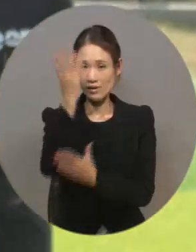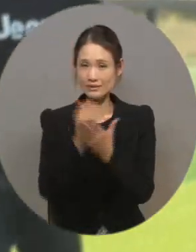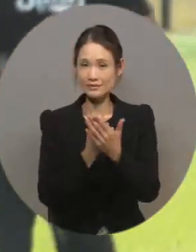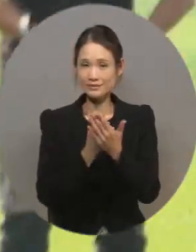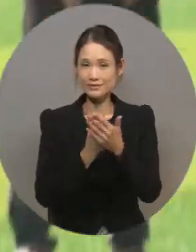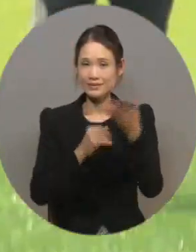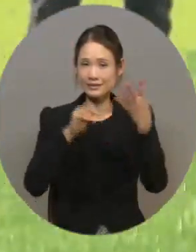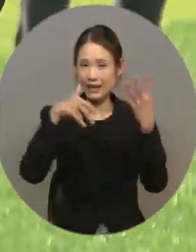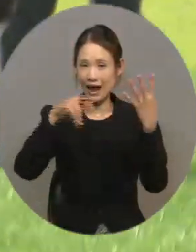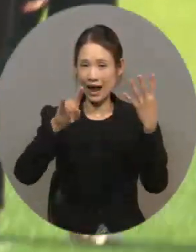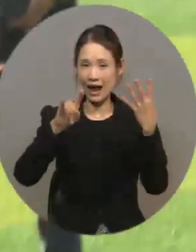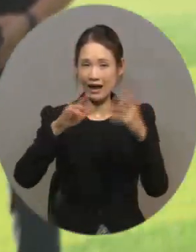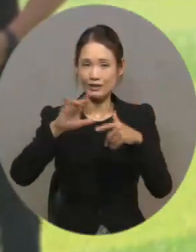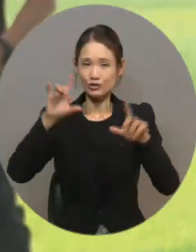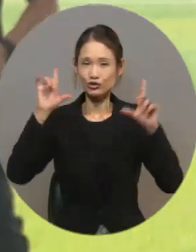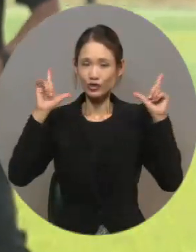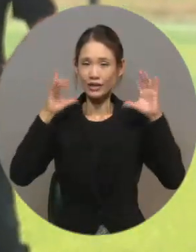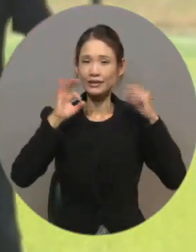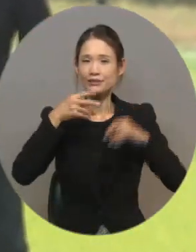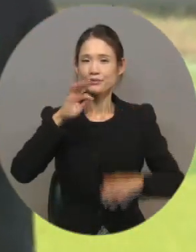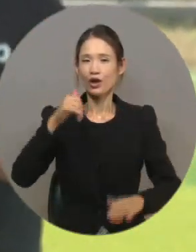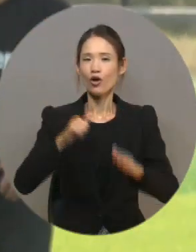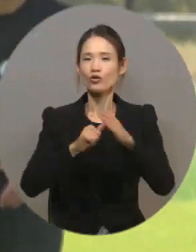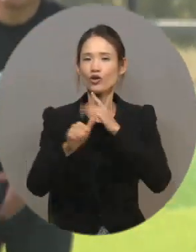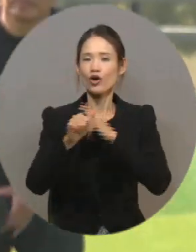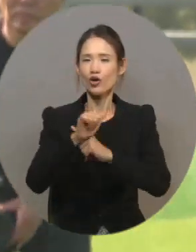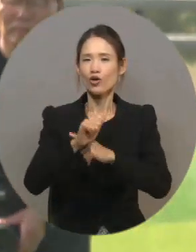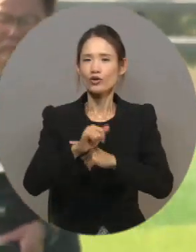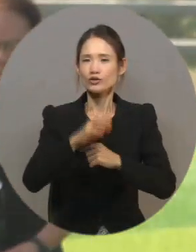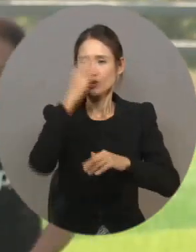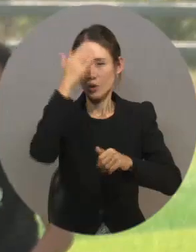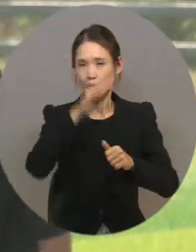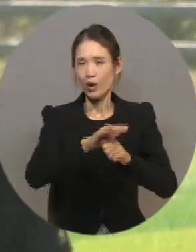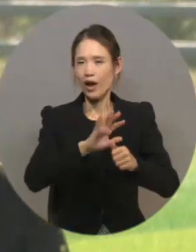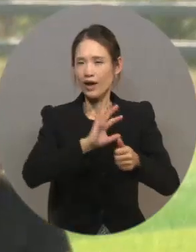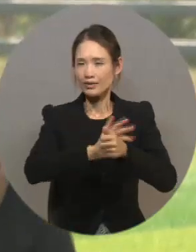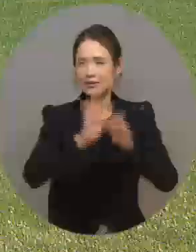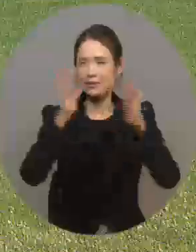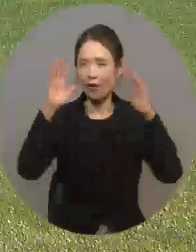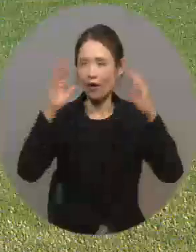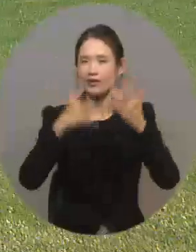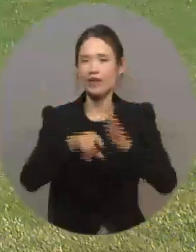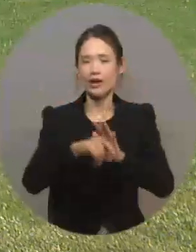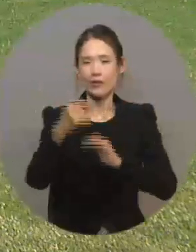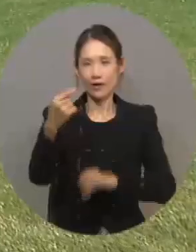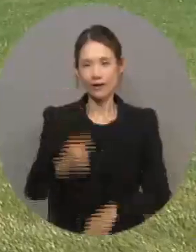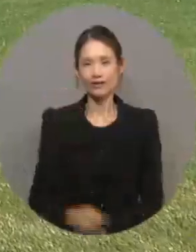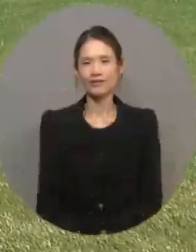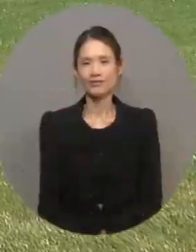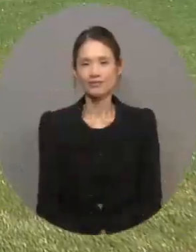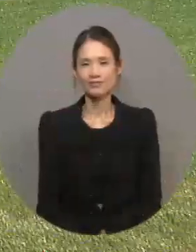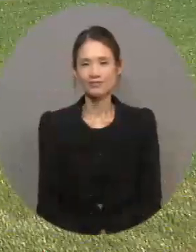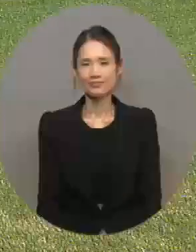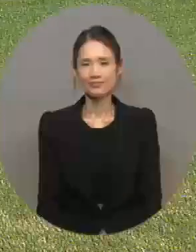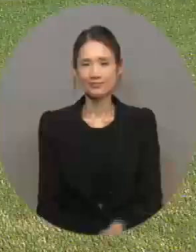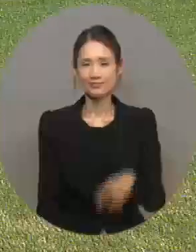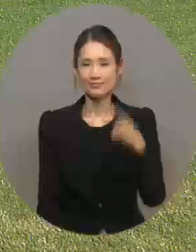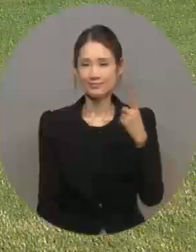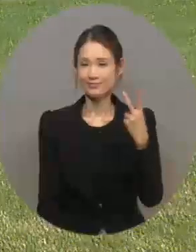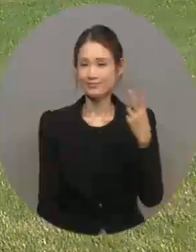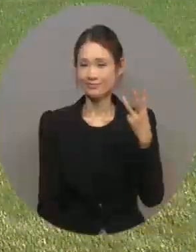주역인 김태형 선수가 탈북 청소년들을 응원하기 위해 찾아왔습니다. 하나, 둘,